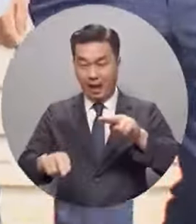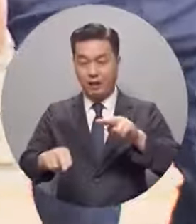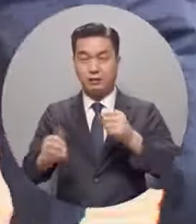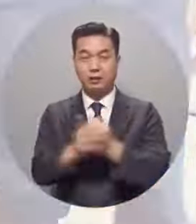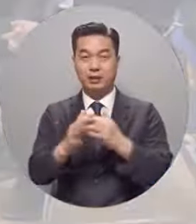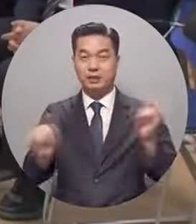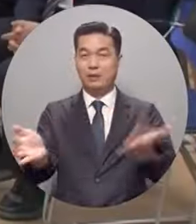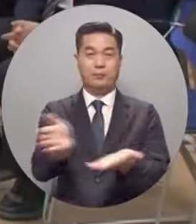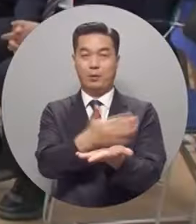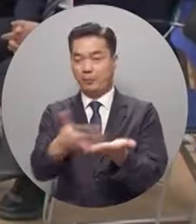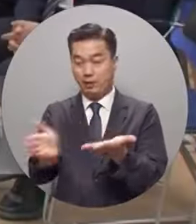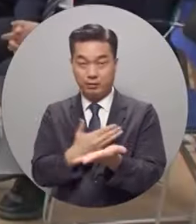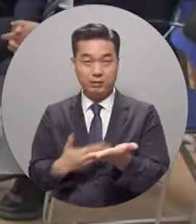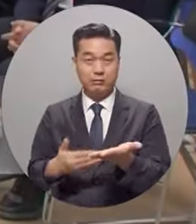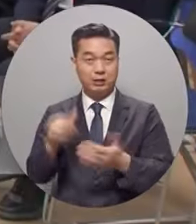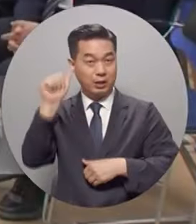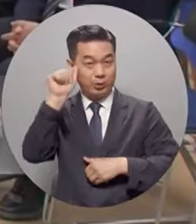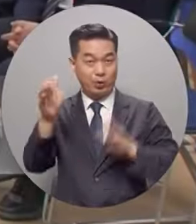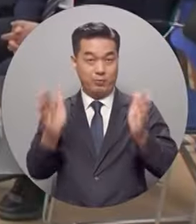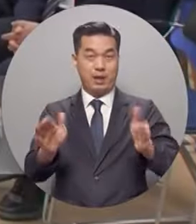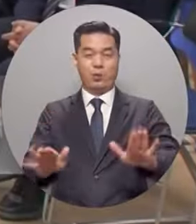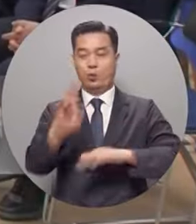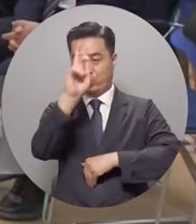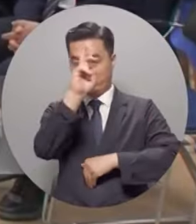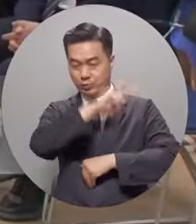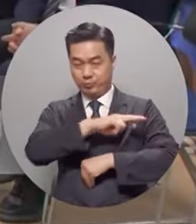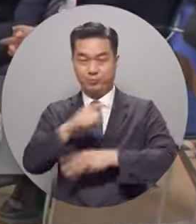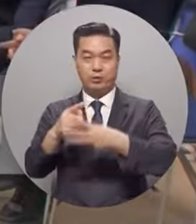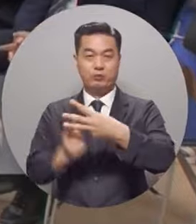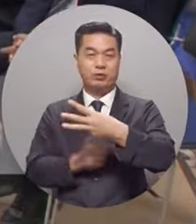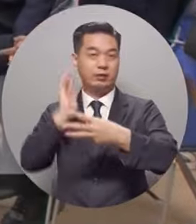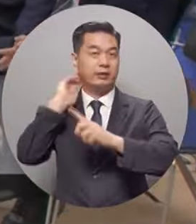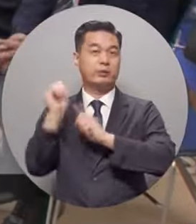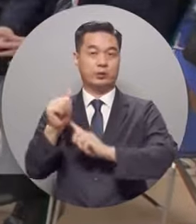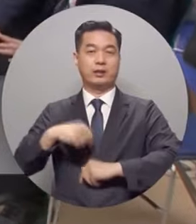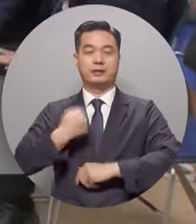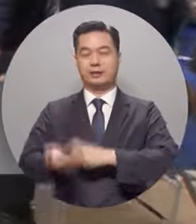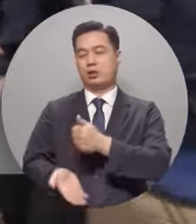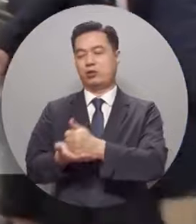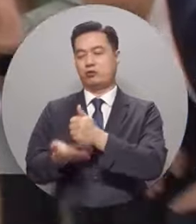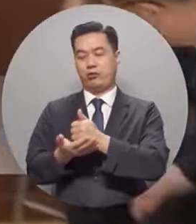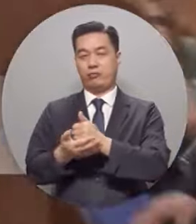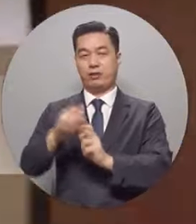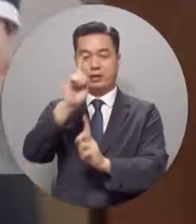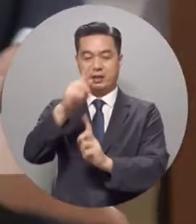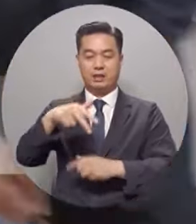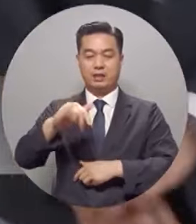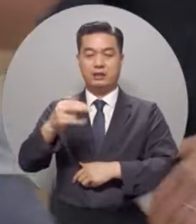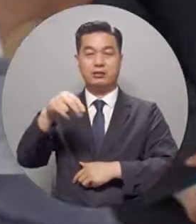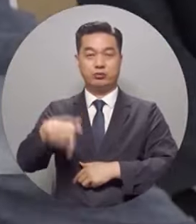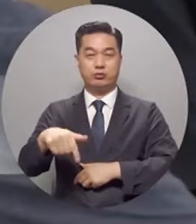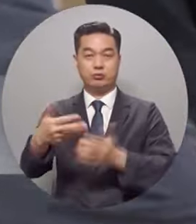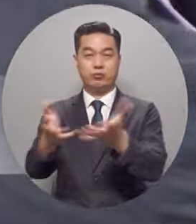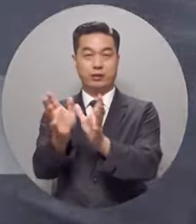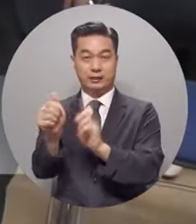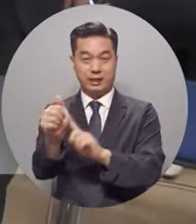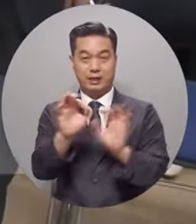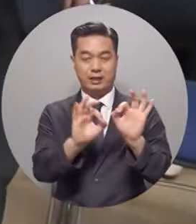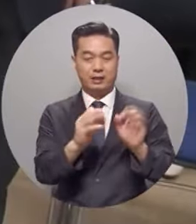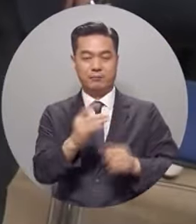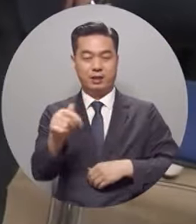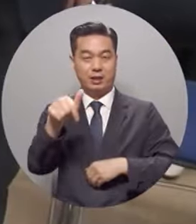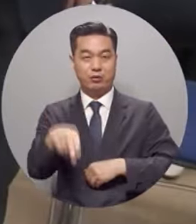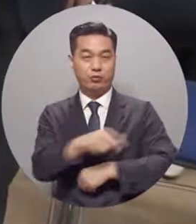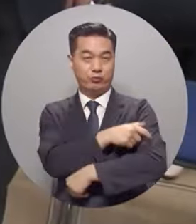방통위. 닷새 만인 오늘 오전 윤석열 대통령이 자신의 추천 몫인 이진숙 위원장과 김태규 위원을